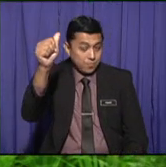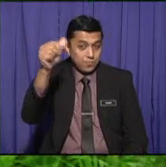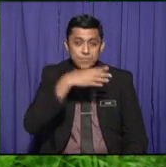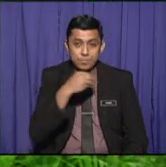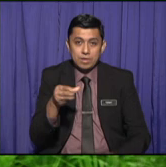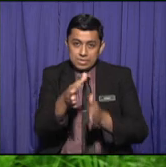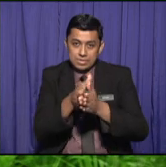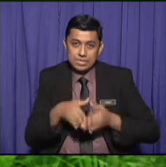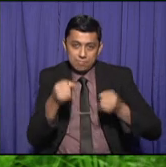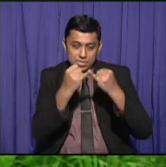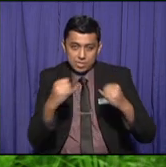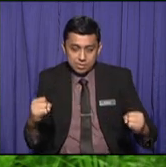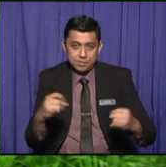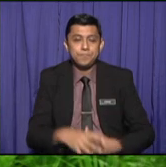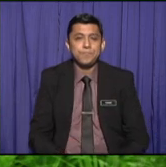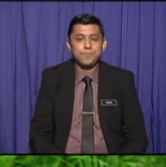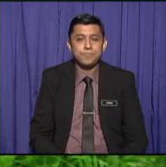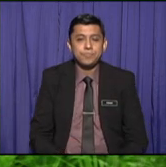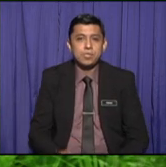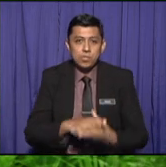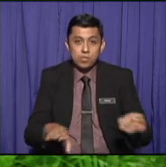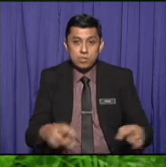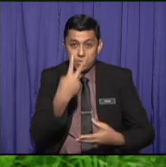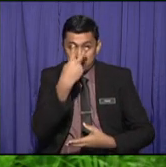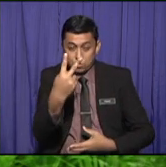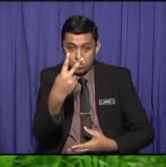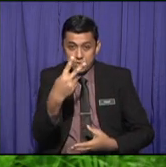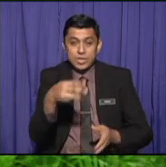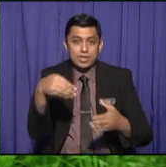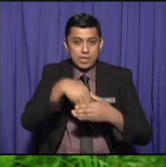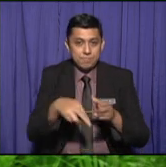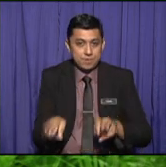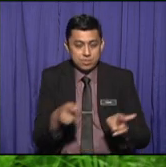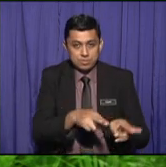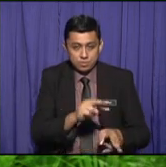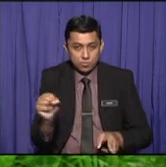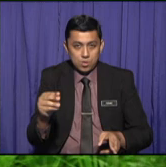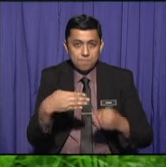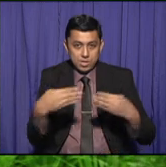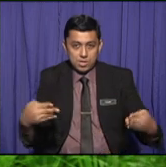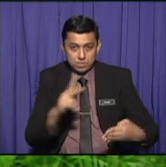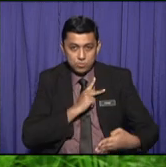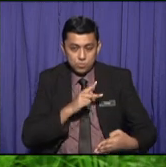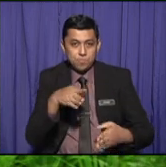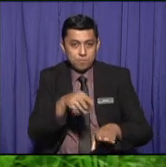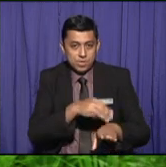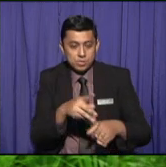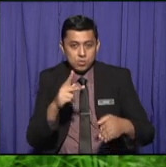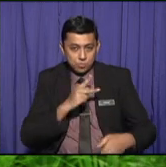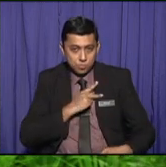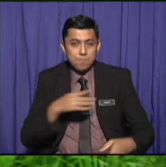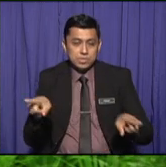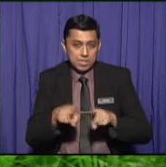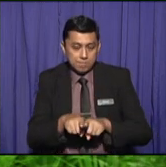Assalamualaikum dan salam sejahtera. Selamat menonton dalam rancangan Bahasaku, Manjaku bersama